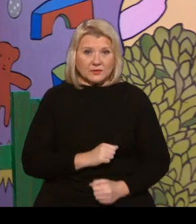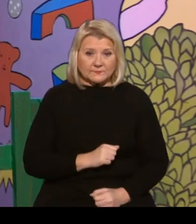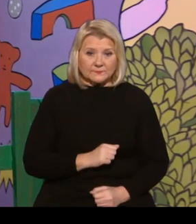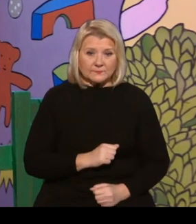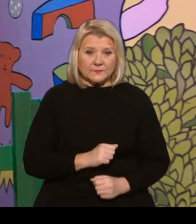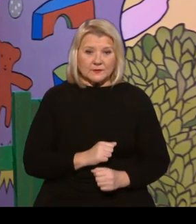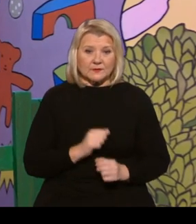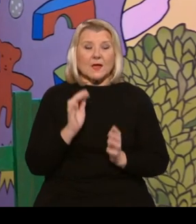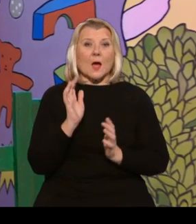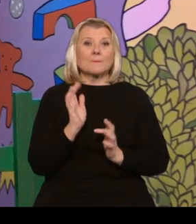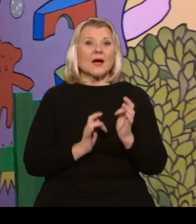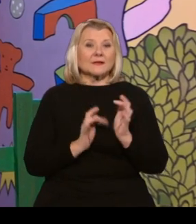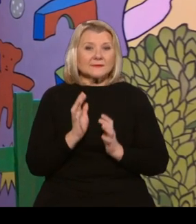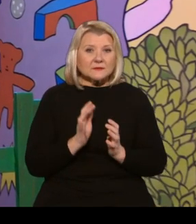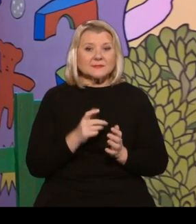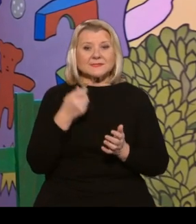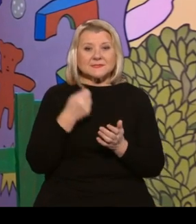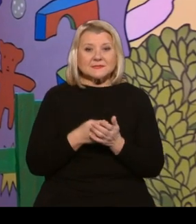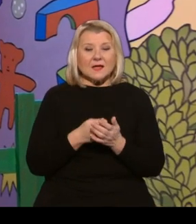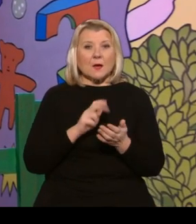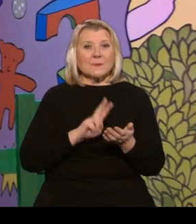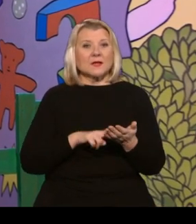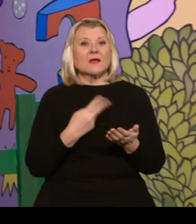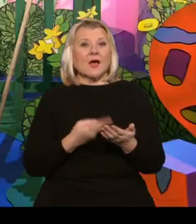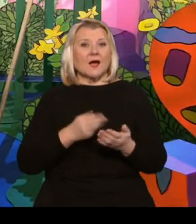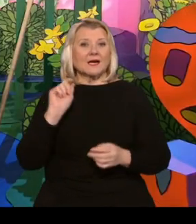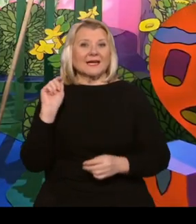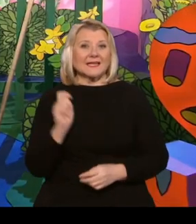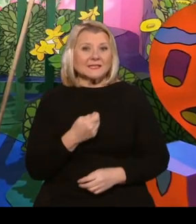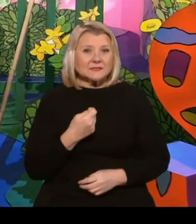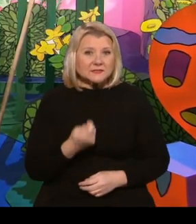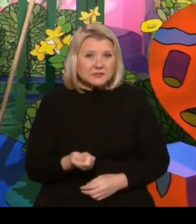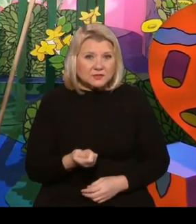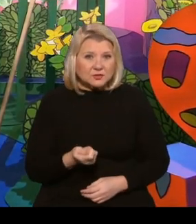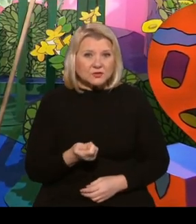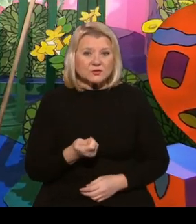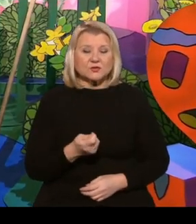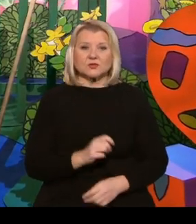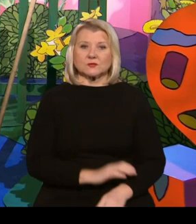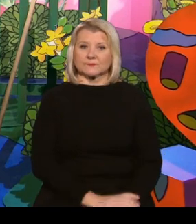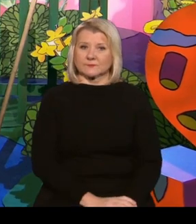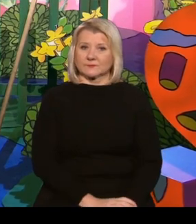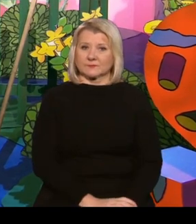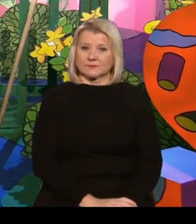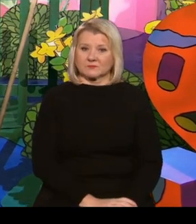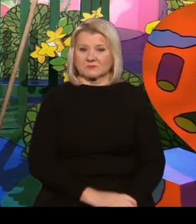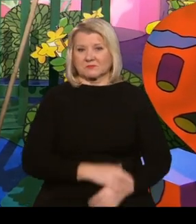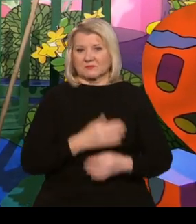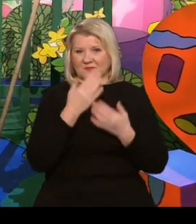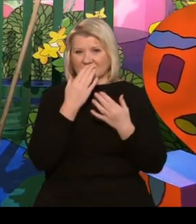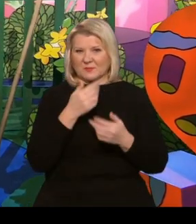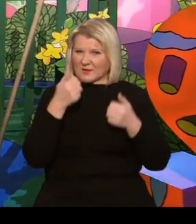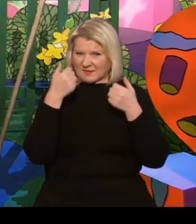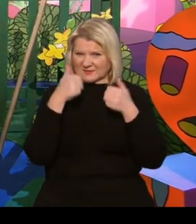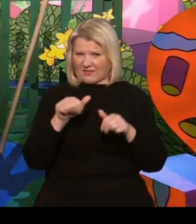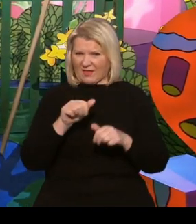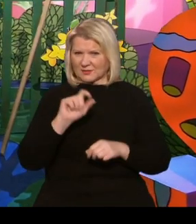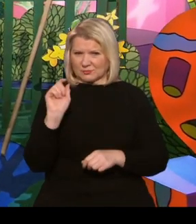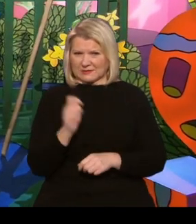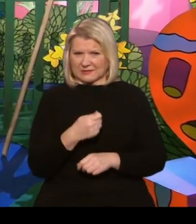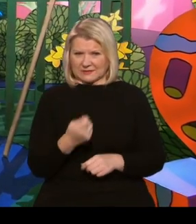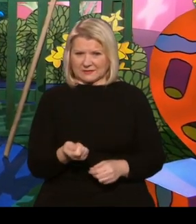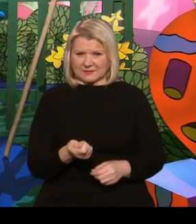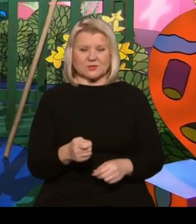jméno Martin znamená rytíř. Aha, ale asi nějaký zvláštní rytíř,